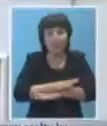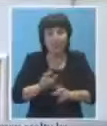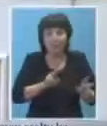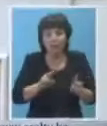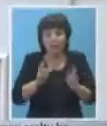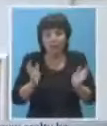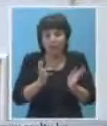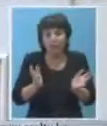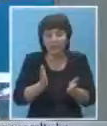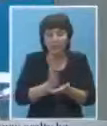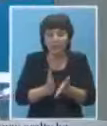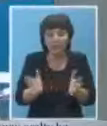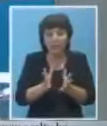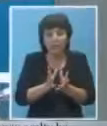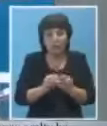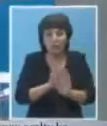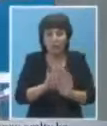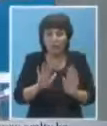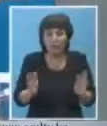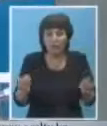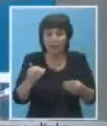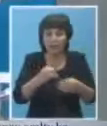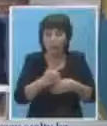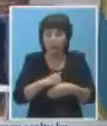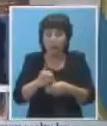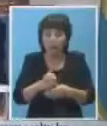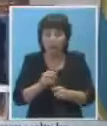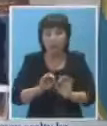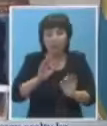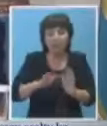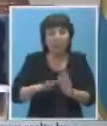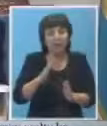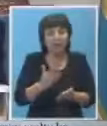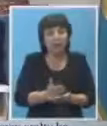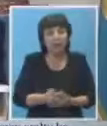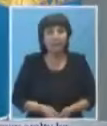қауіпсіздікті қамтамасыз ете алды. Сондықтан көрмеге келген барлық қонақтар тарапынан жақсы баға берілді.